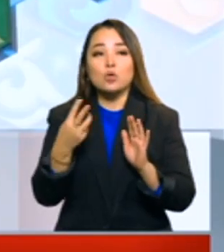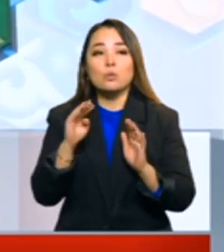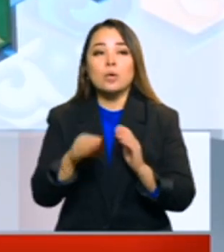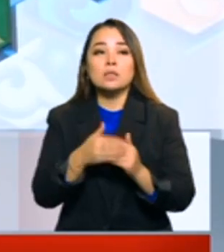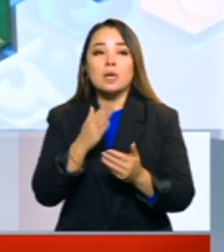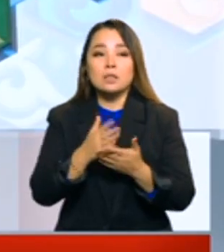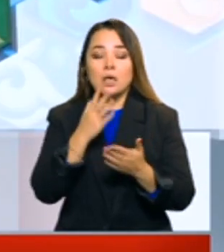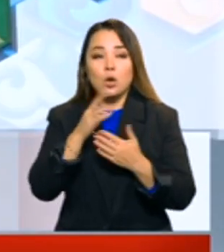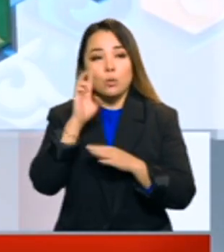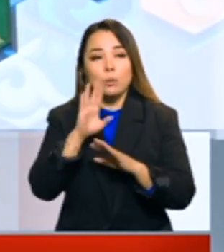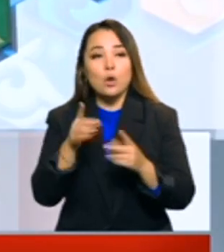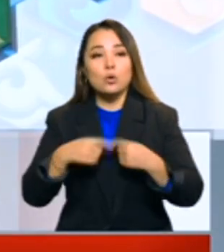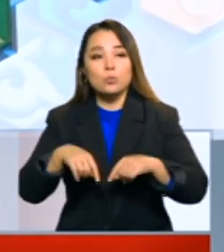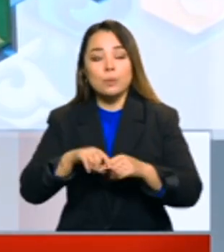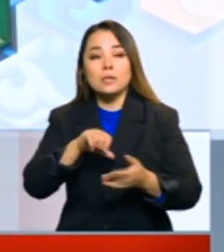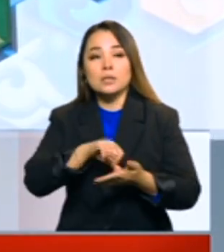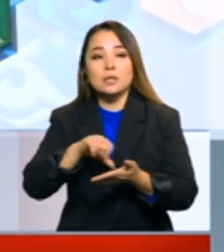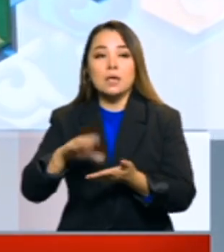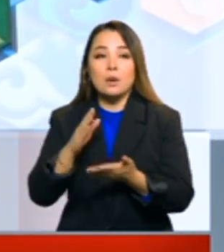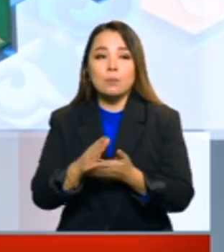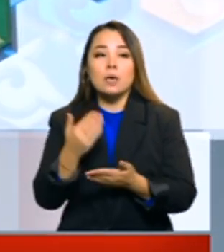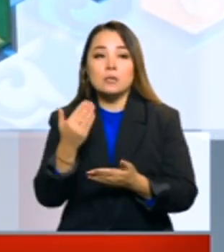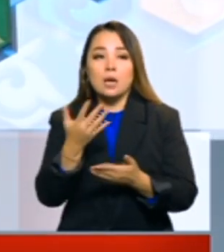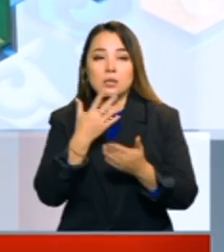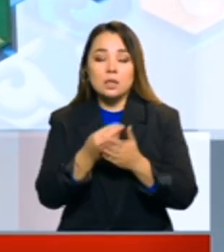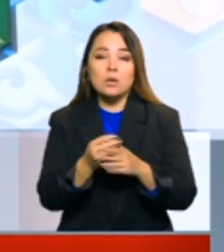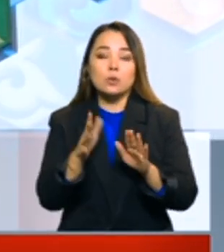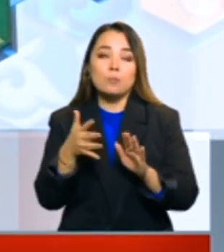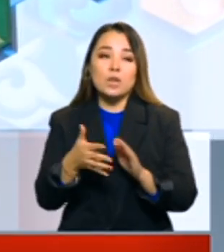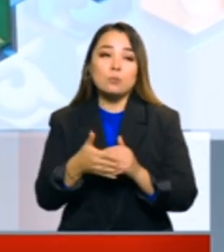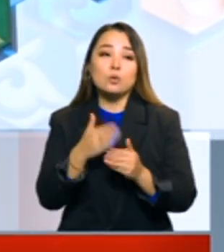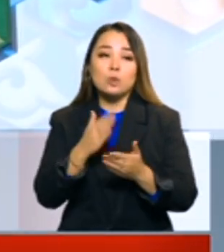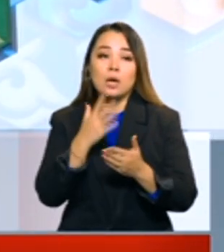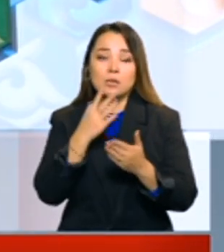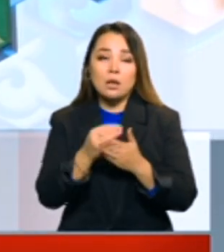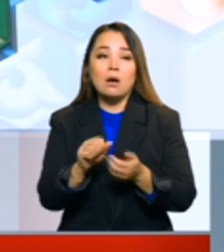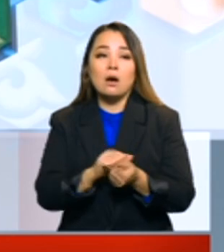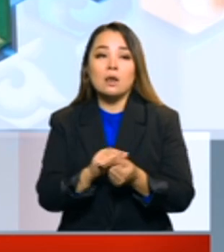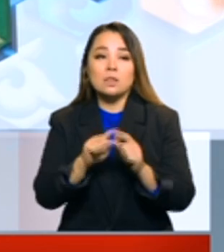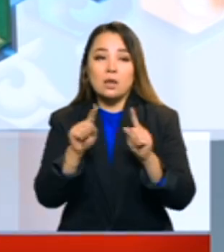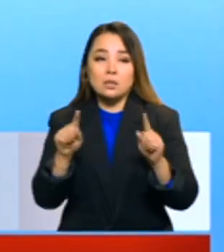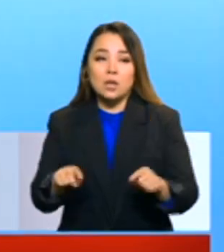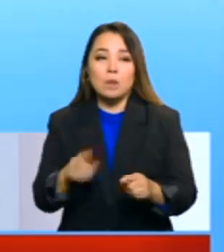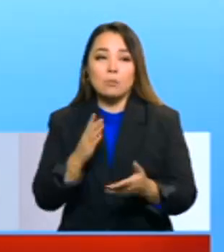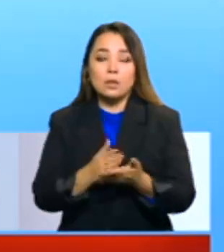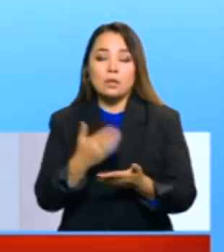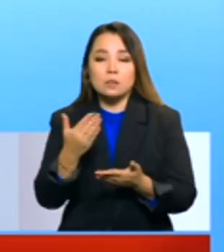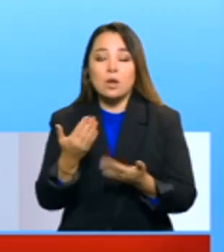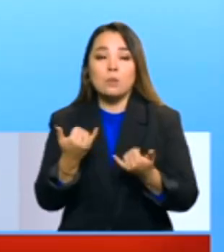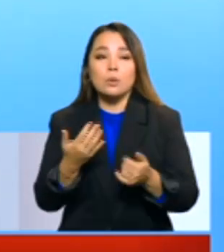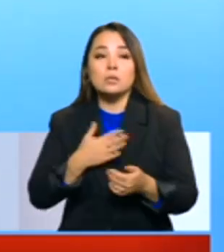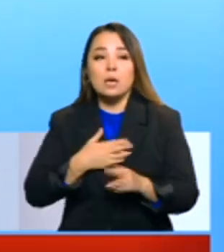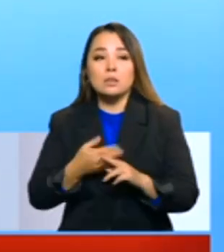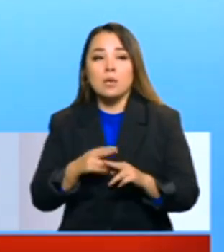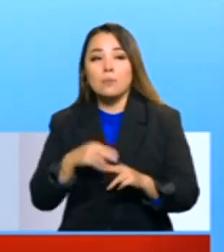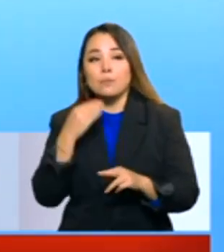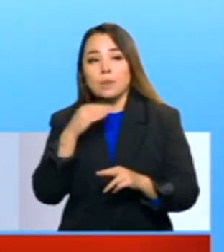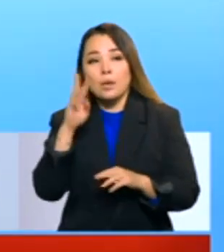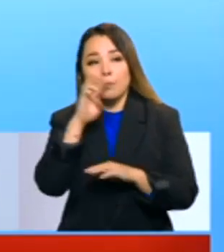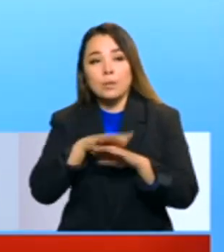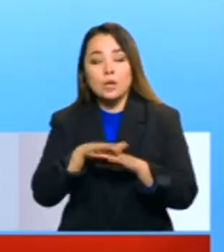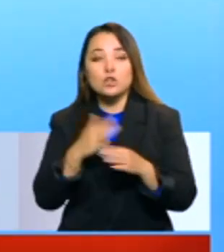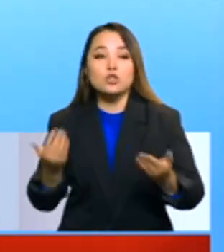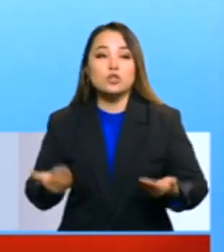мыңнан аса үкіметтік емес ұйым тіркелген, бірақ оның 5 мыңға жуығы тек қағаз жүзінде ғана бар. Біз енді мықты мемлекетте